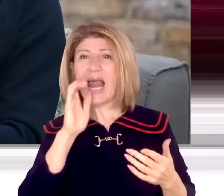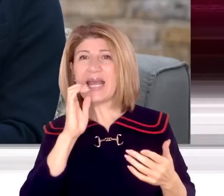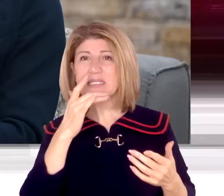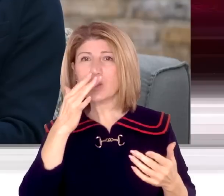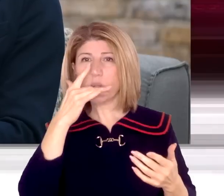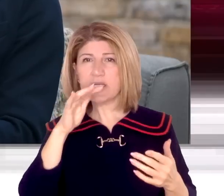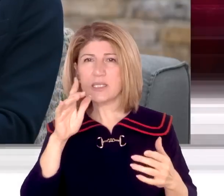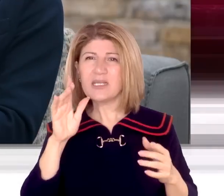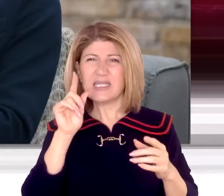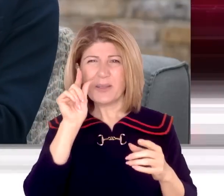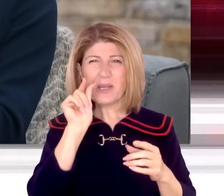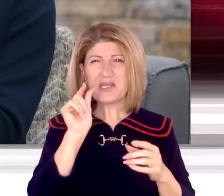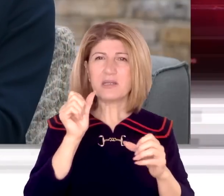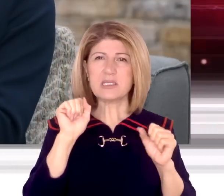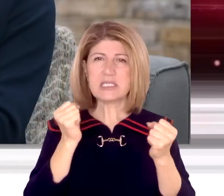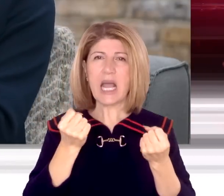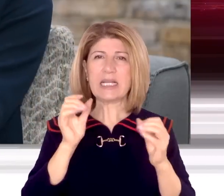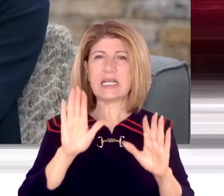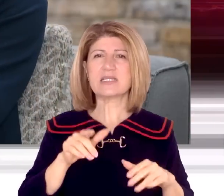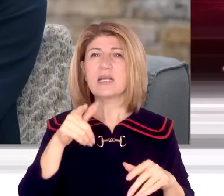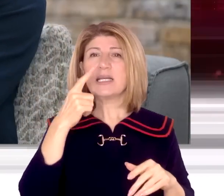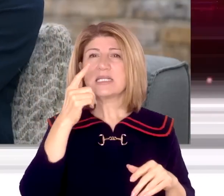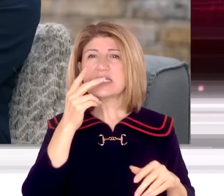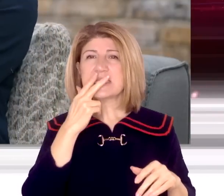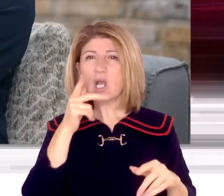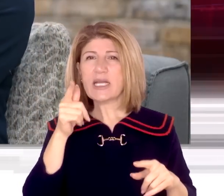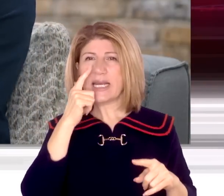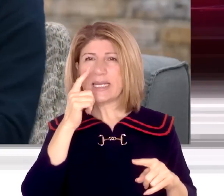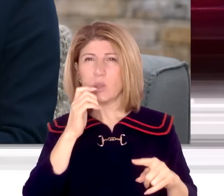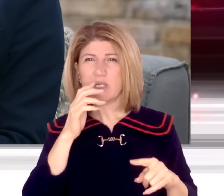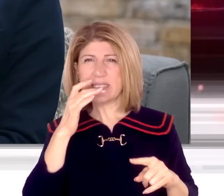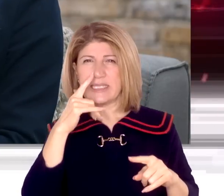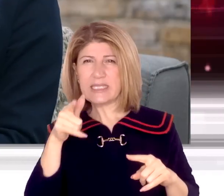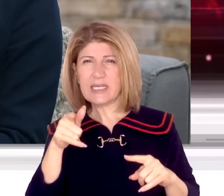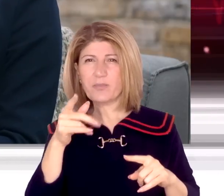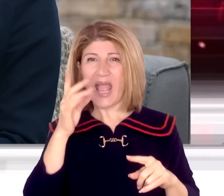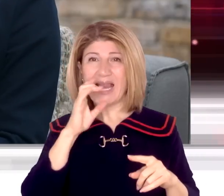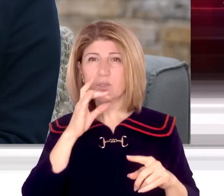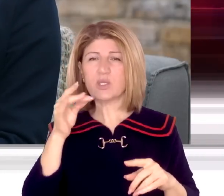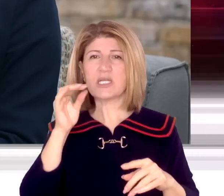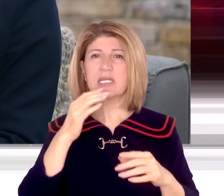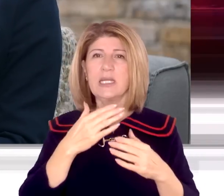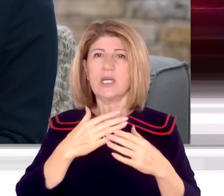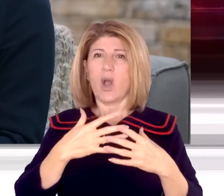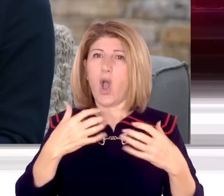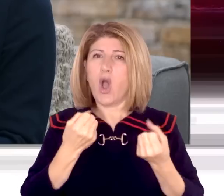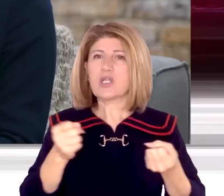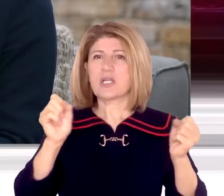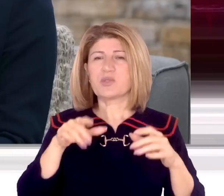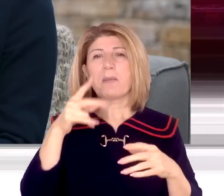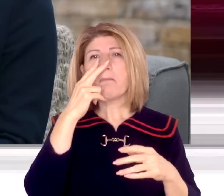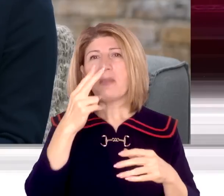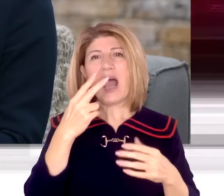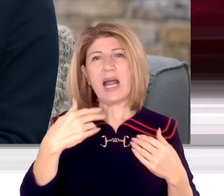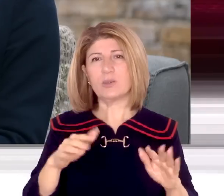الکترونیکی، یه مقداری براشون سخت هستش که از نیکوتین خود سیگار الکترونیکی بتونن رهایی پیدا بکنن، که خب این هنوز